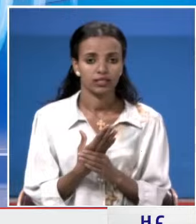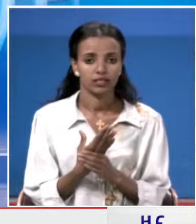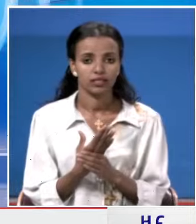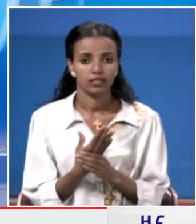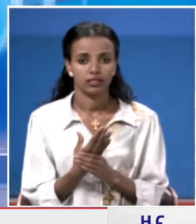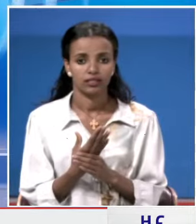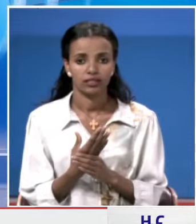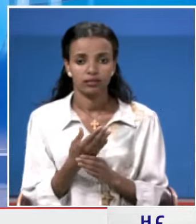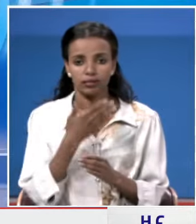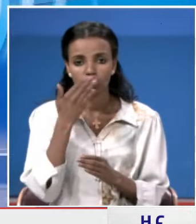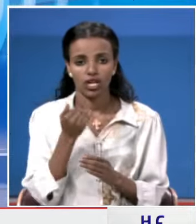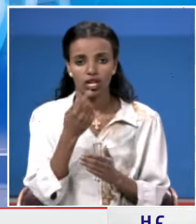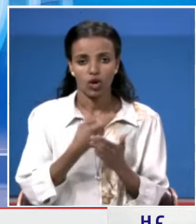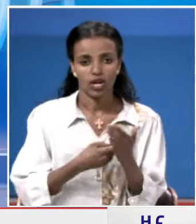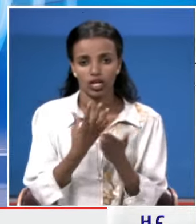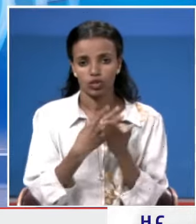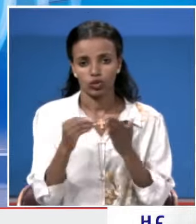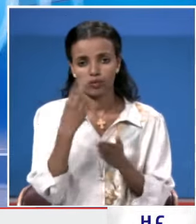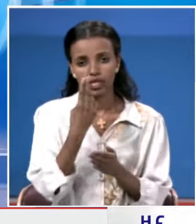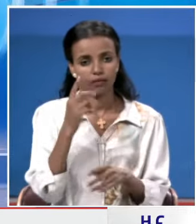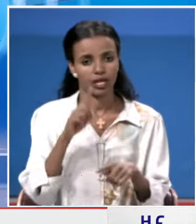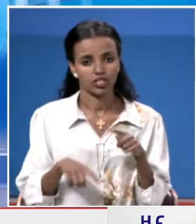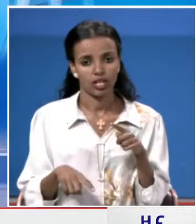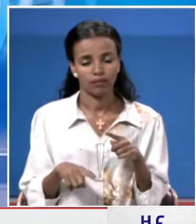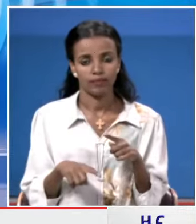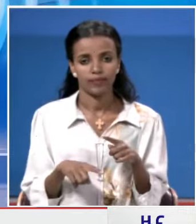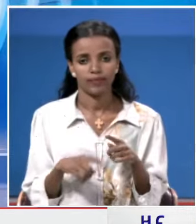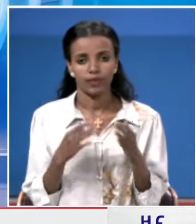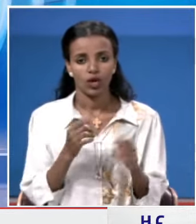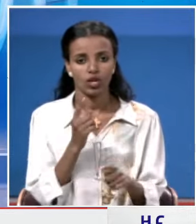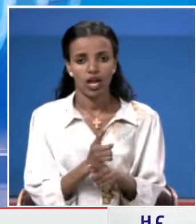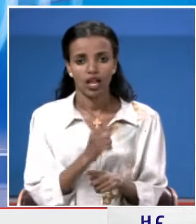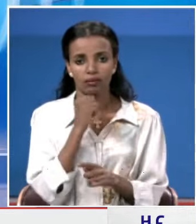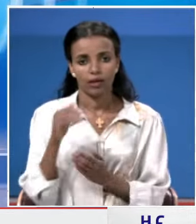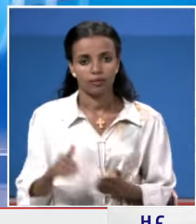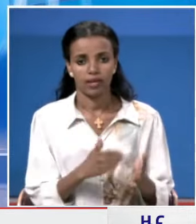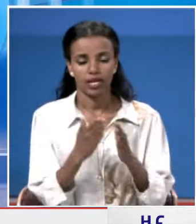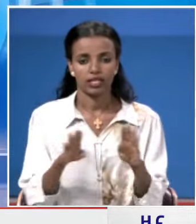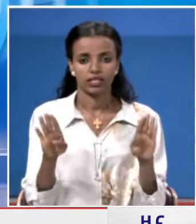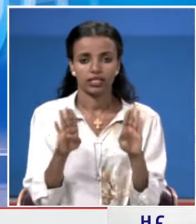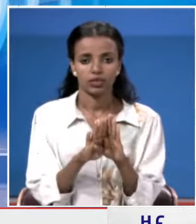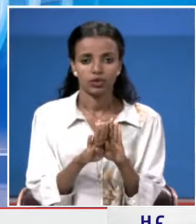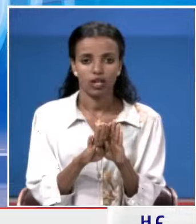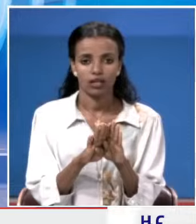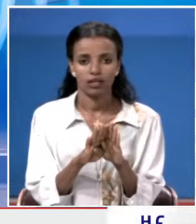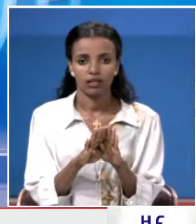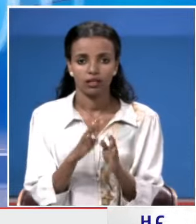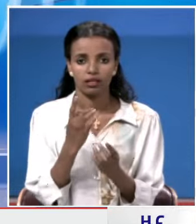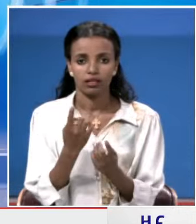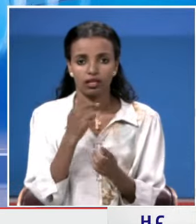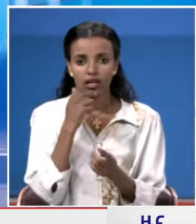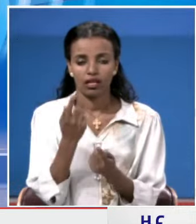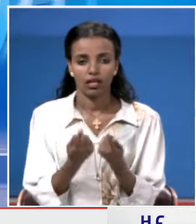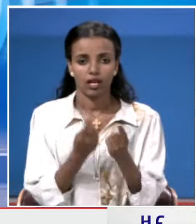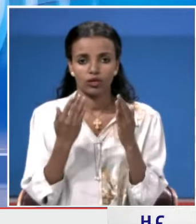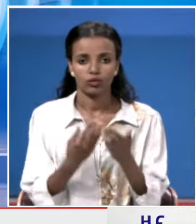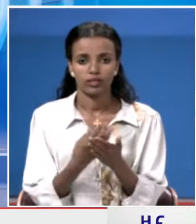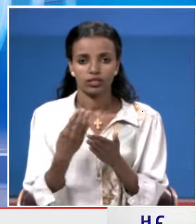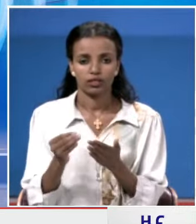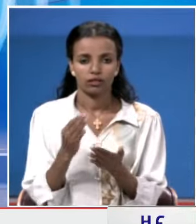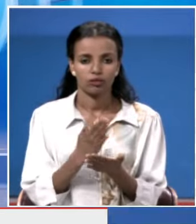በተሻለ ዋጋ ሽጦ ለመጠቀም አልቻለም። አሁን አላግባብ መንገድ ተዘግቷል፣ እህል ስለማንችል እያለ ነጋዴውም መግዛቱን አቁሟል